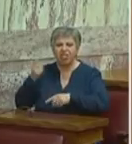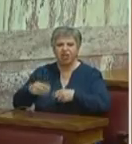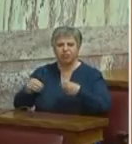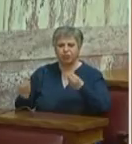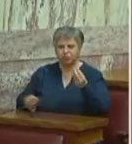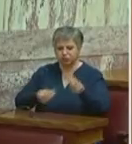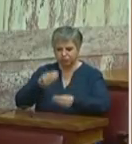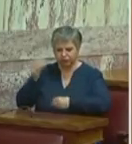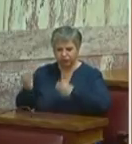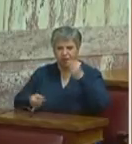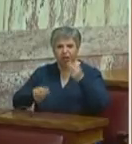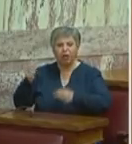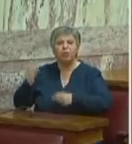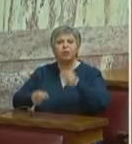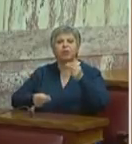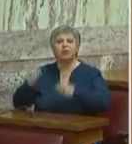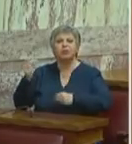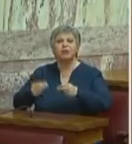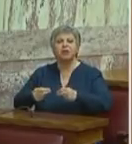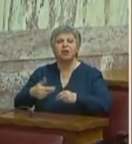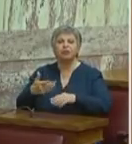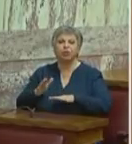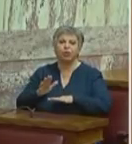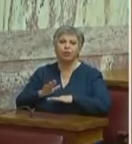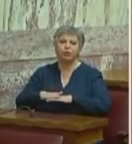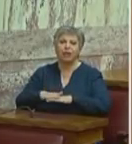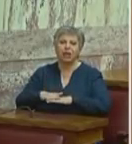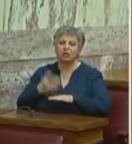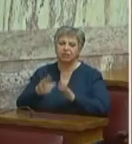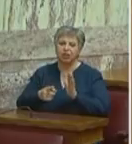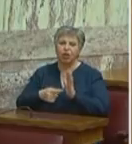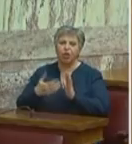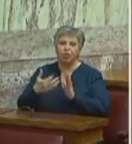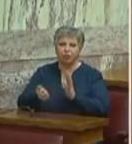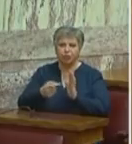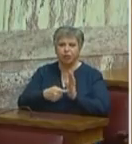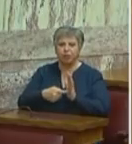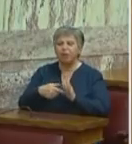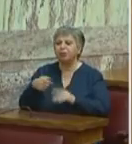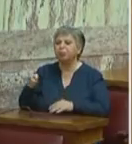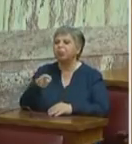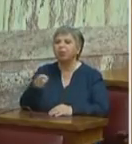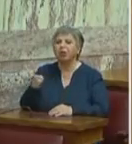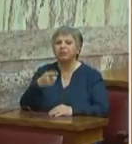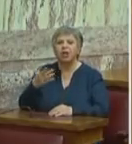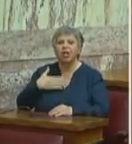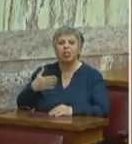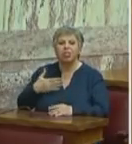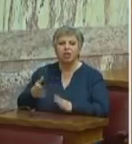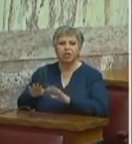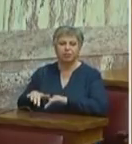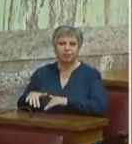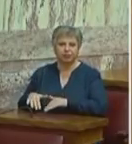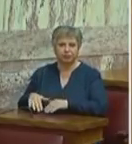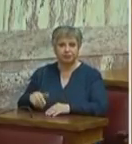κυριαρχίας. Σήμερα η επιχειρηματολογία της αντιπολίτευσης αλλά και η επιλογή της να αποχωρήσει για άλλη μια φορά